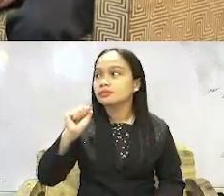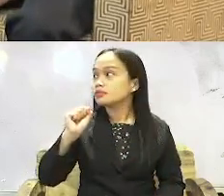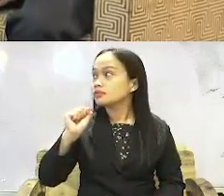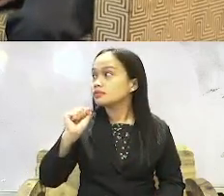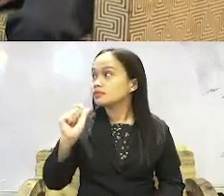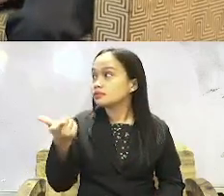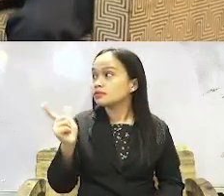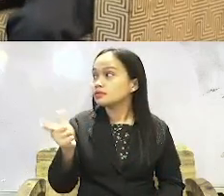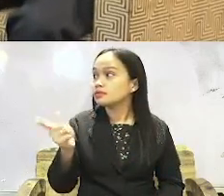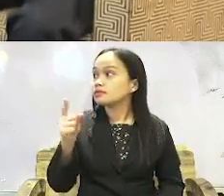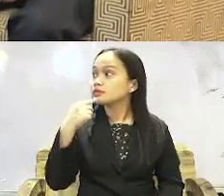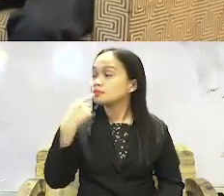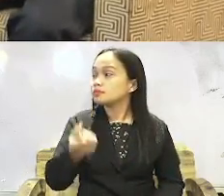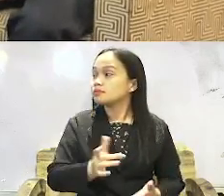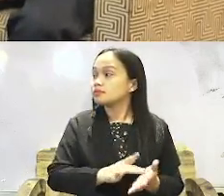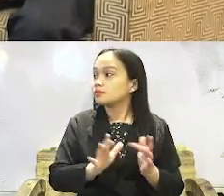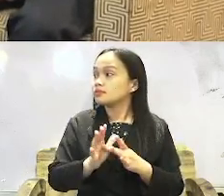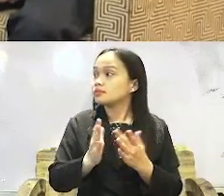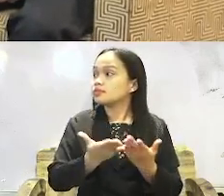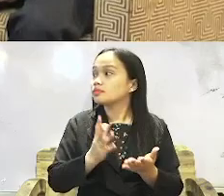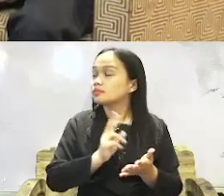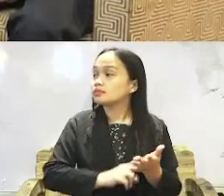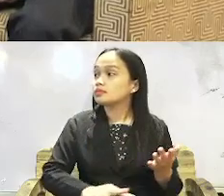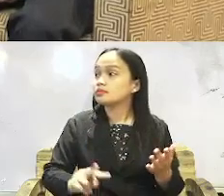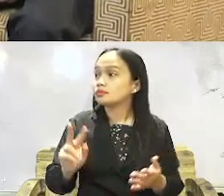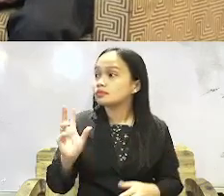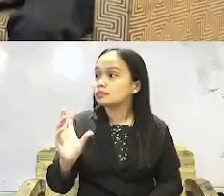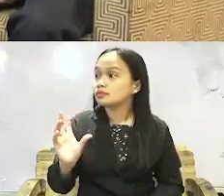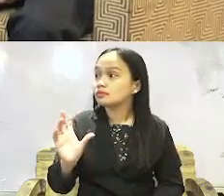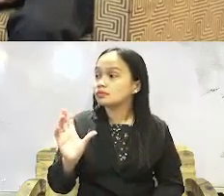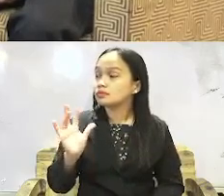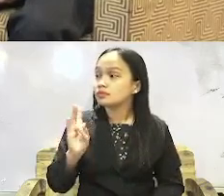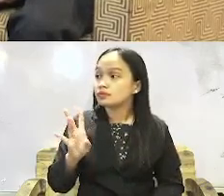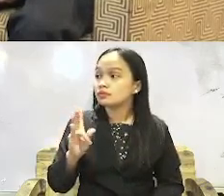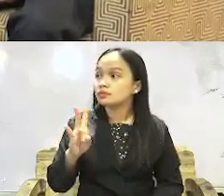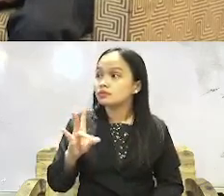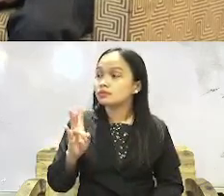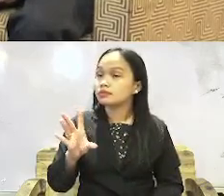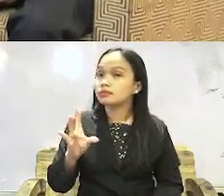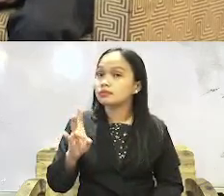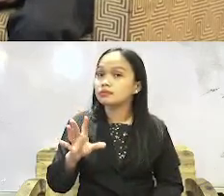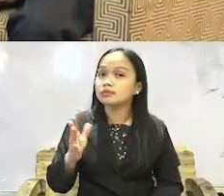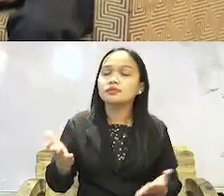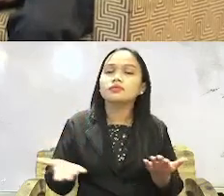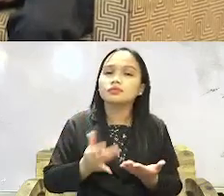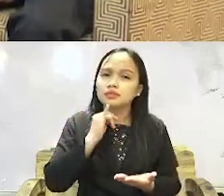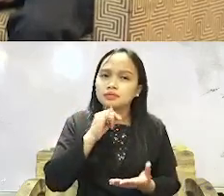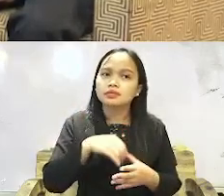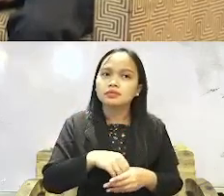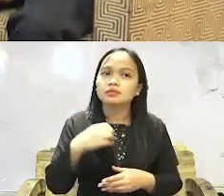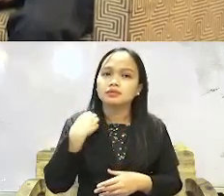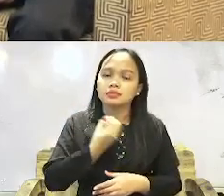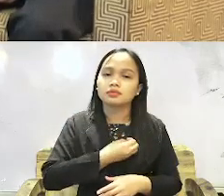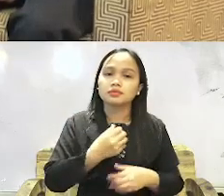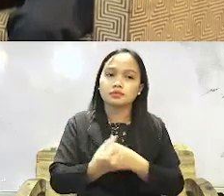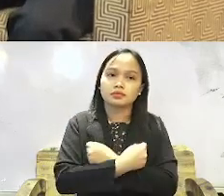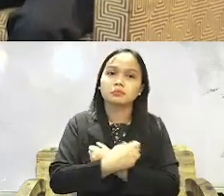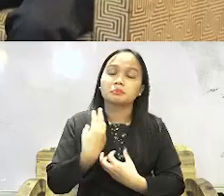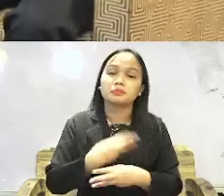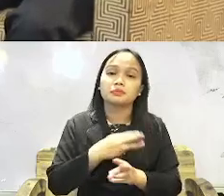verse number 20. Ang sabi dyan? Punta tayo sa verse number 17. Herein is our love